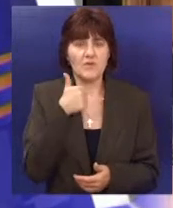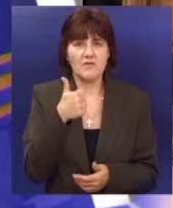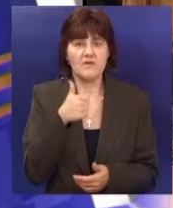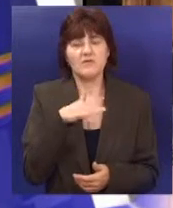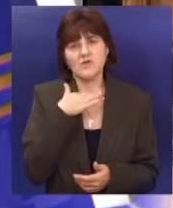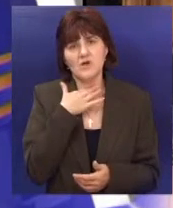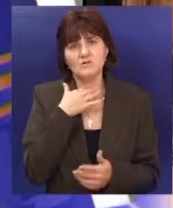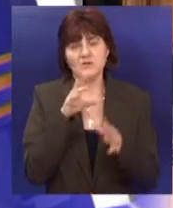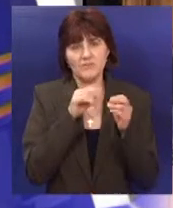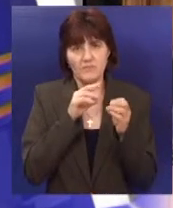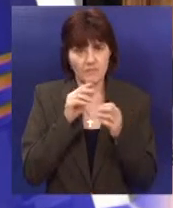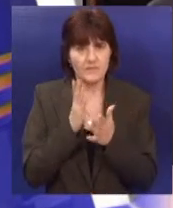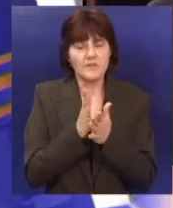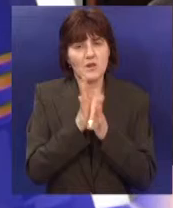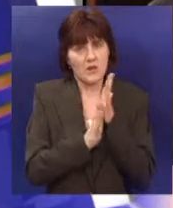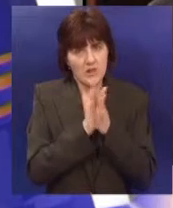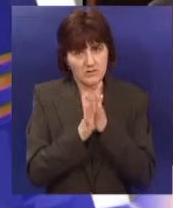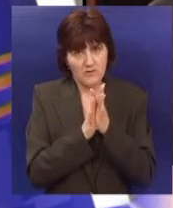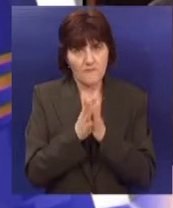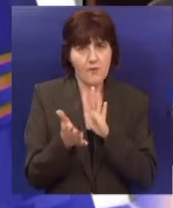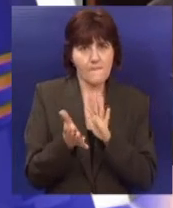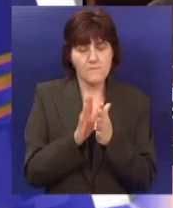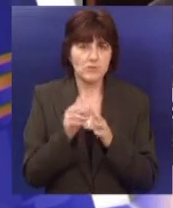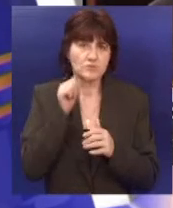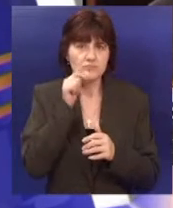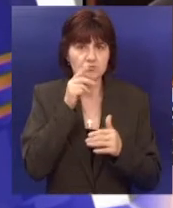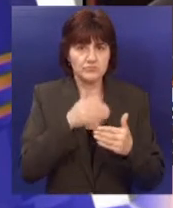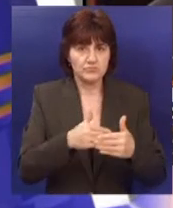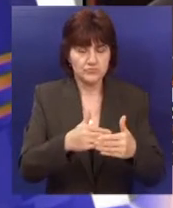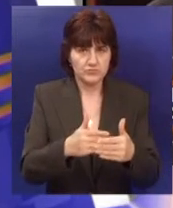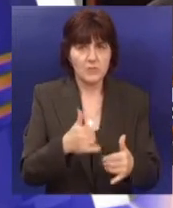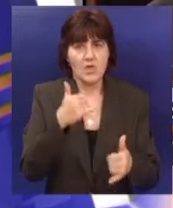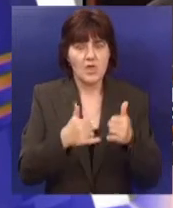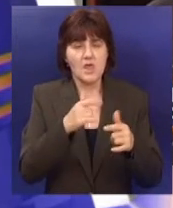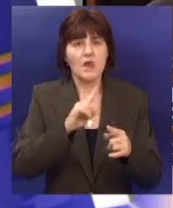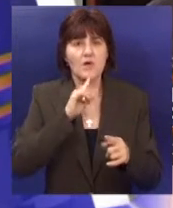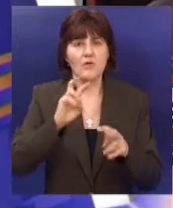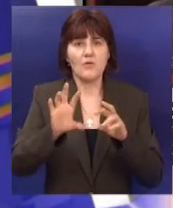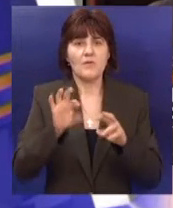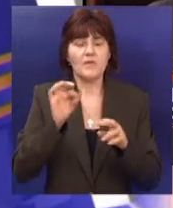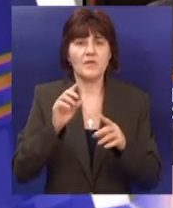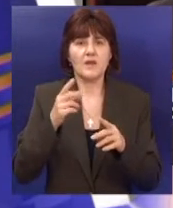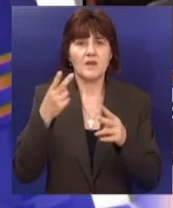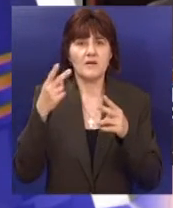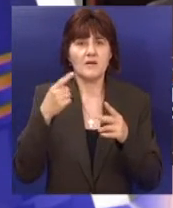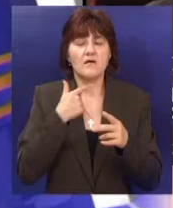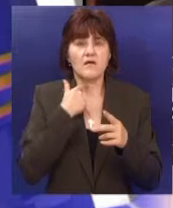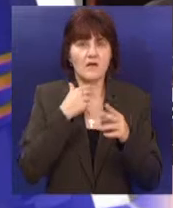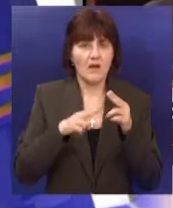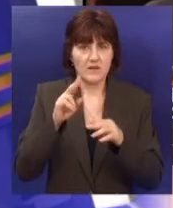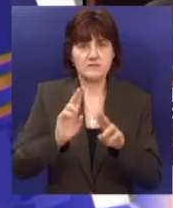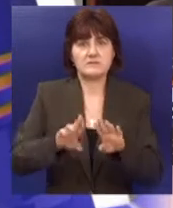je još kolektor 2. O kolektoru 2 ćemo razgovarati možda još i u ovom sazivu Skupštine, ako ne u ovom, da sigurno u sljedećem